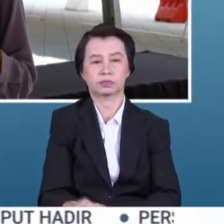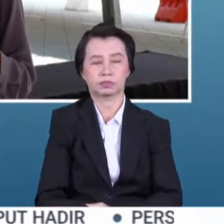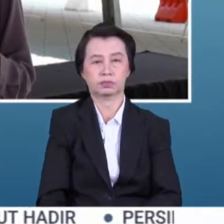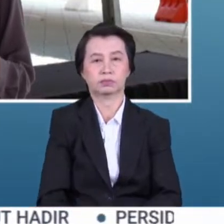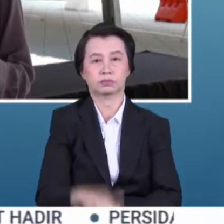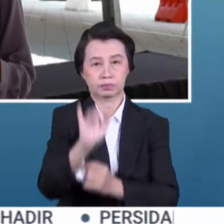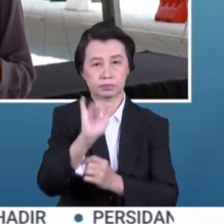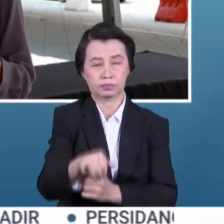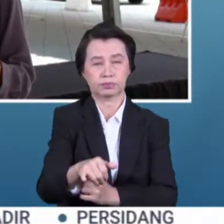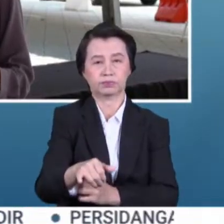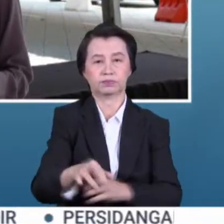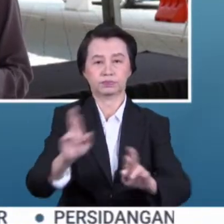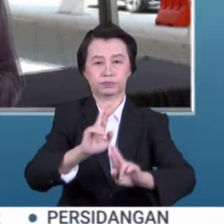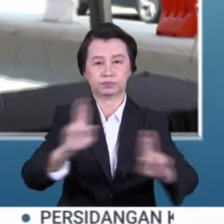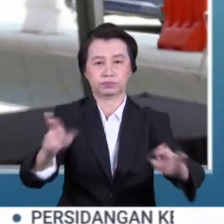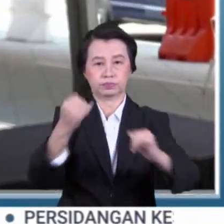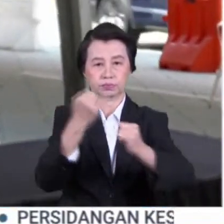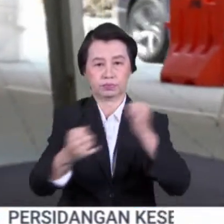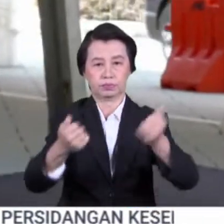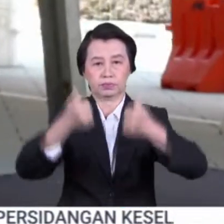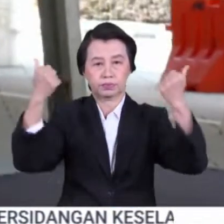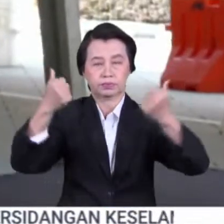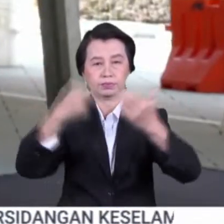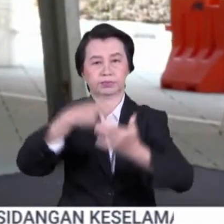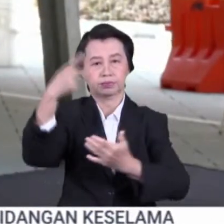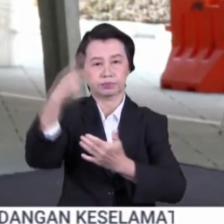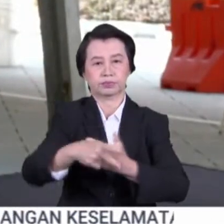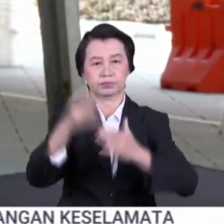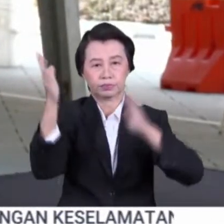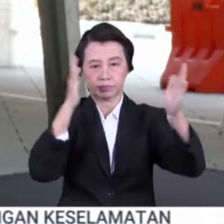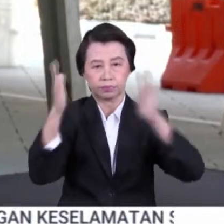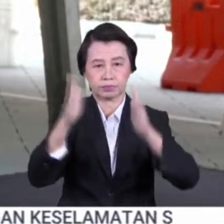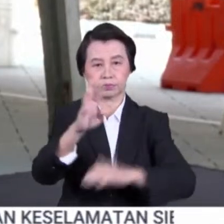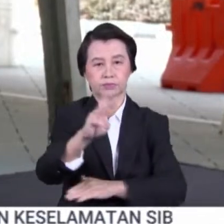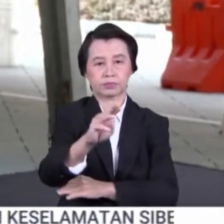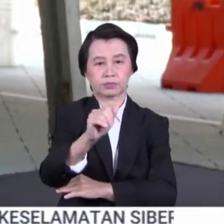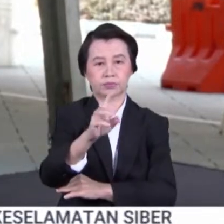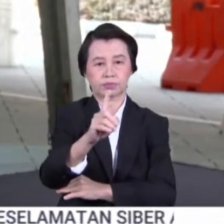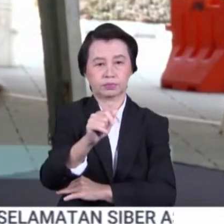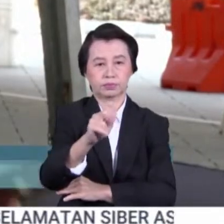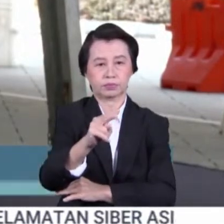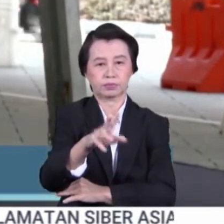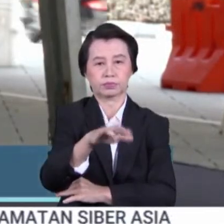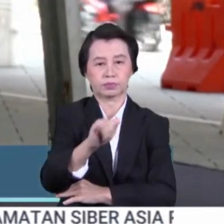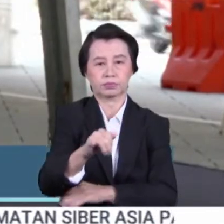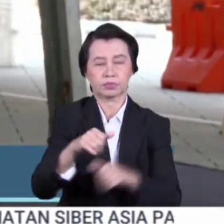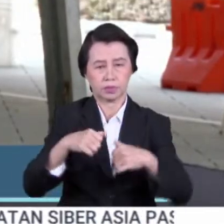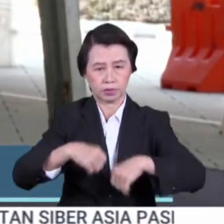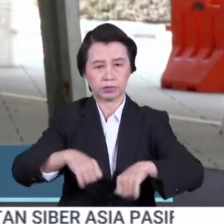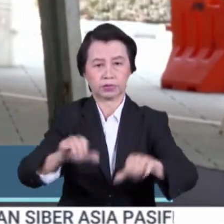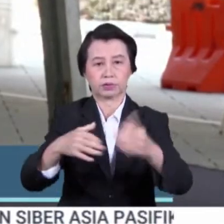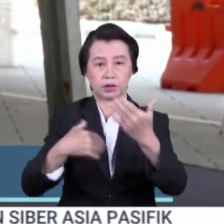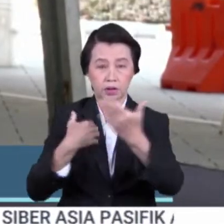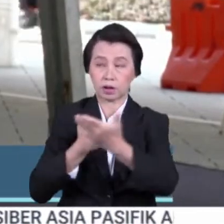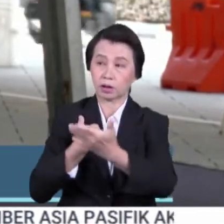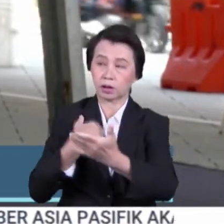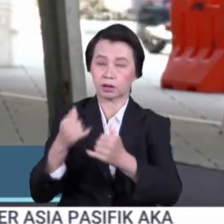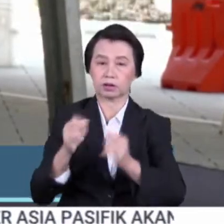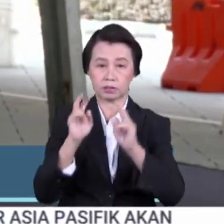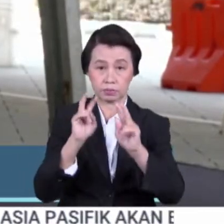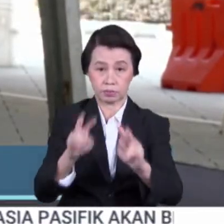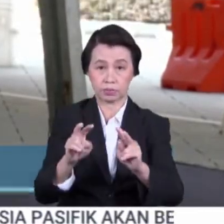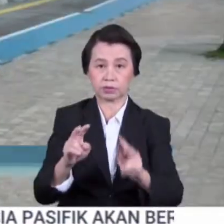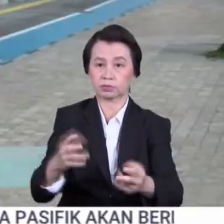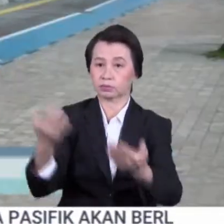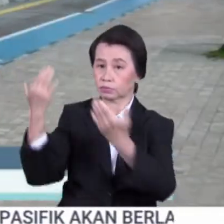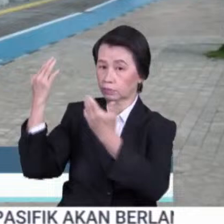Ya, persiapan terakhir program Aidilfitri Malaysia Madani at Dataran Merdeka masih lagi berjalan dan apa yang anda boleh lihat